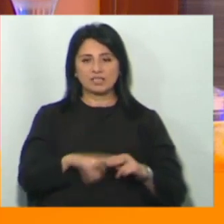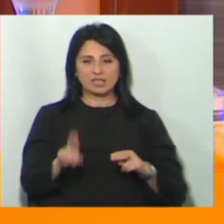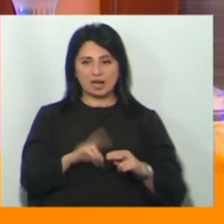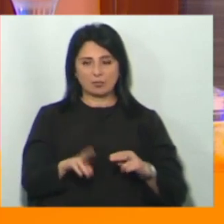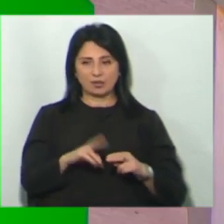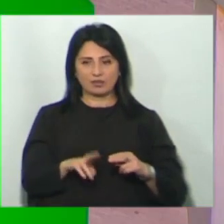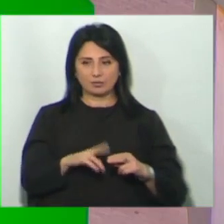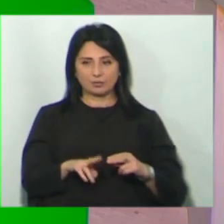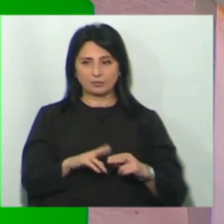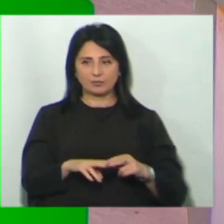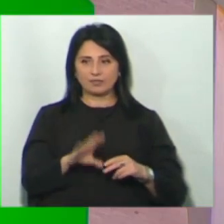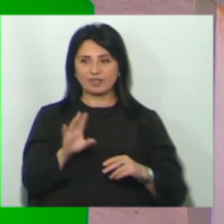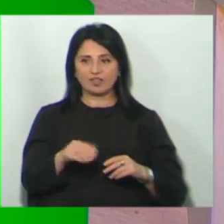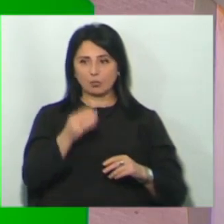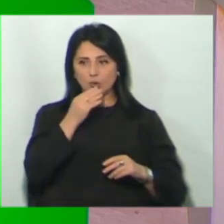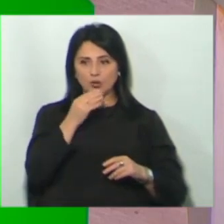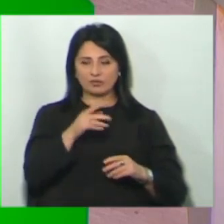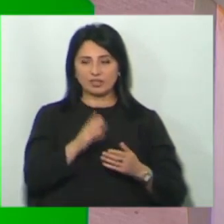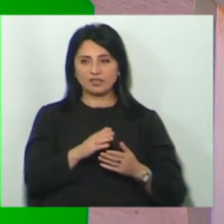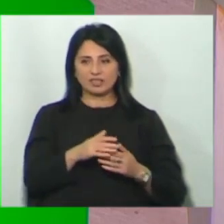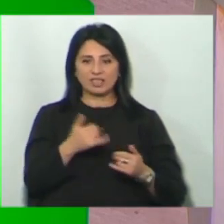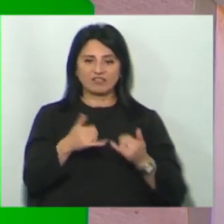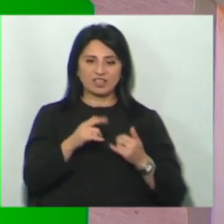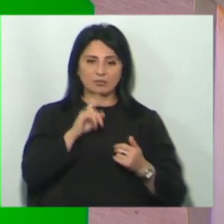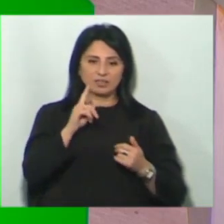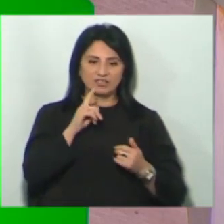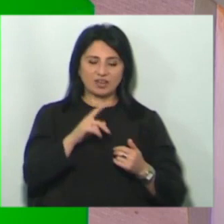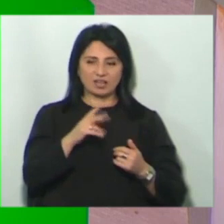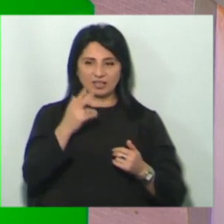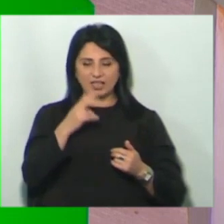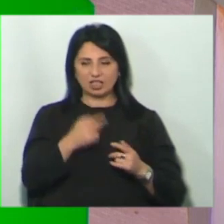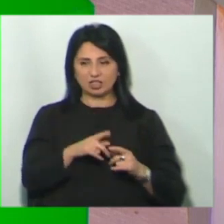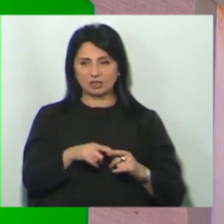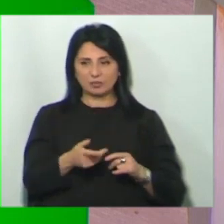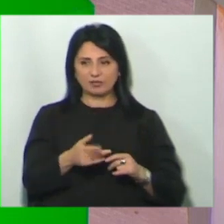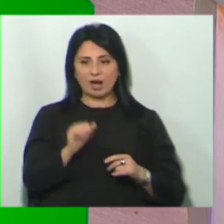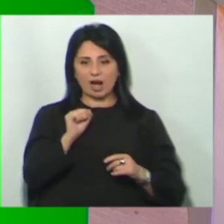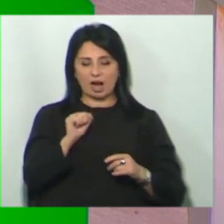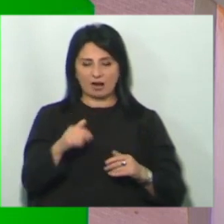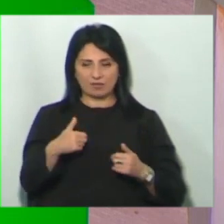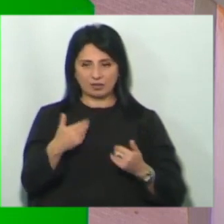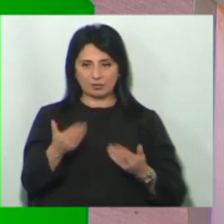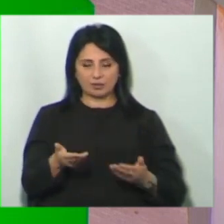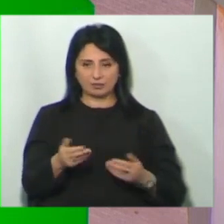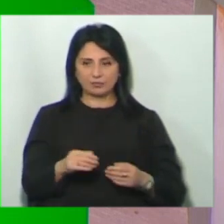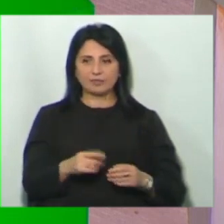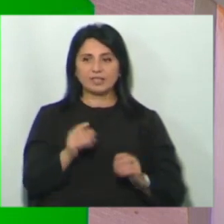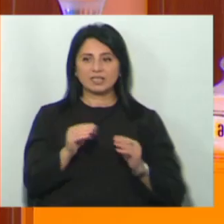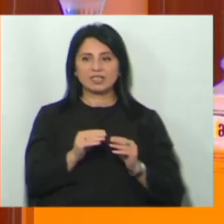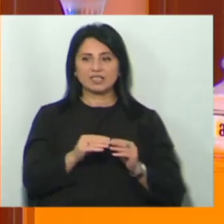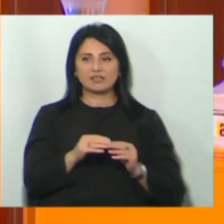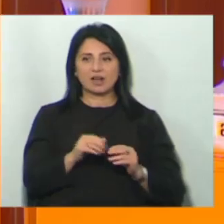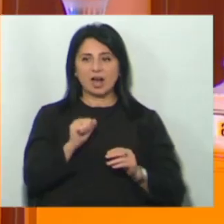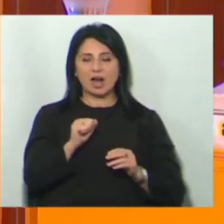სტაფილო და აი ყველა ის პროდუქტი, რომელიც არის ყვითელი, მწვანე, ნარინჯისფერი, ეს არის A ვიტამინის წინამორბედი პროდუქტები, ისევე როგორც